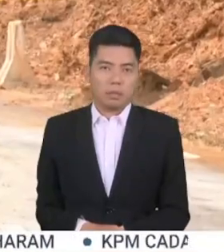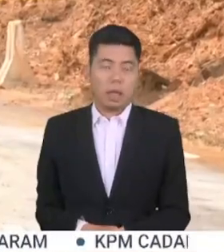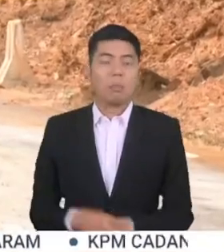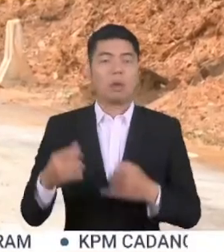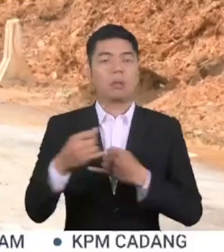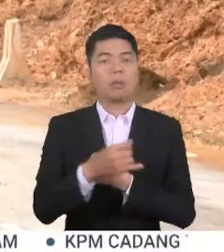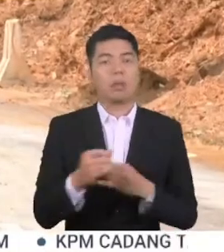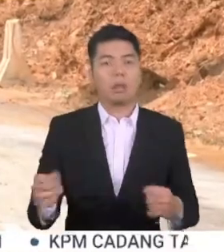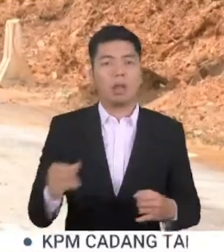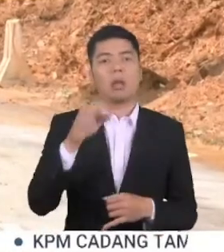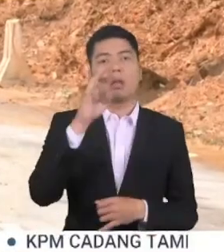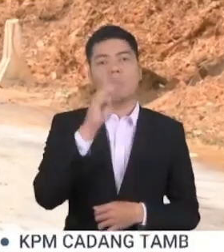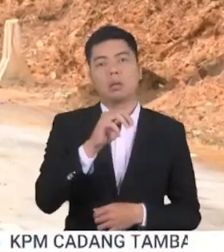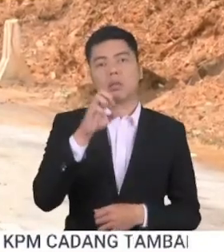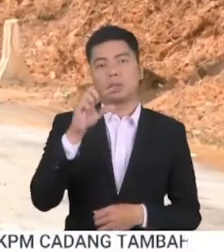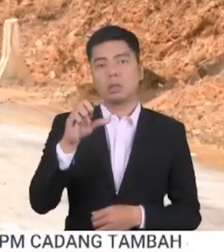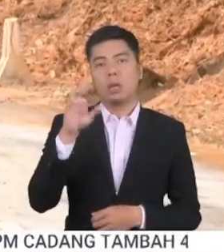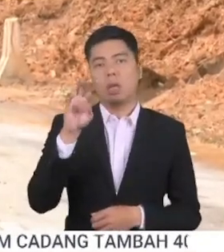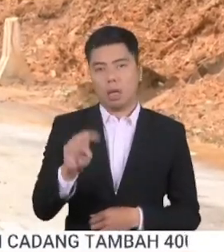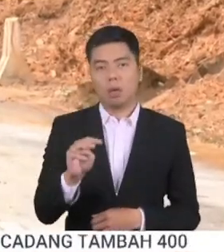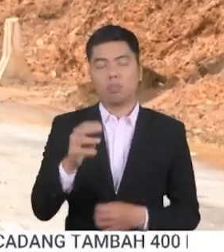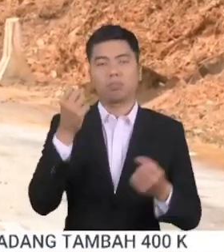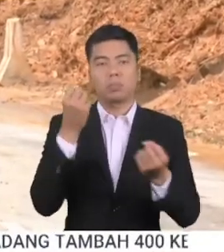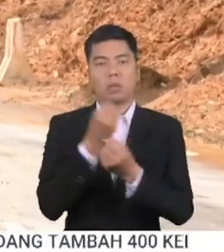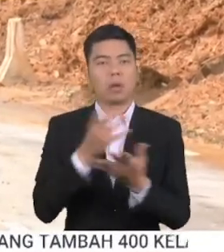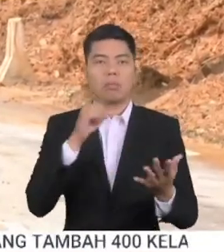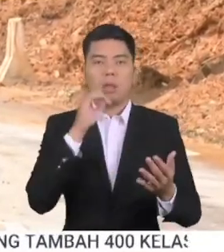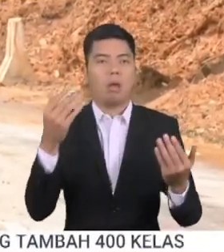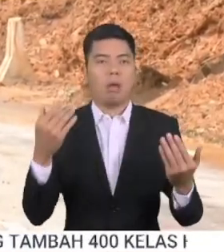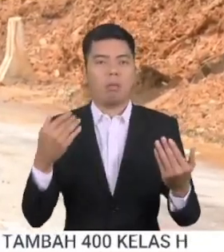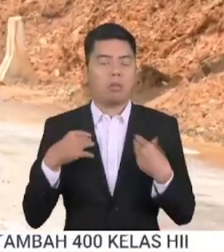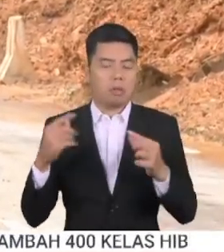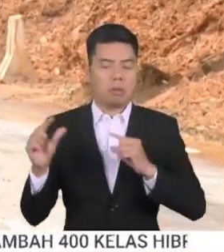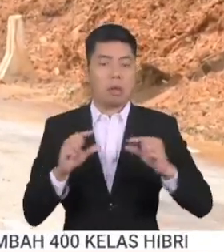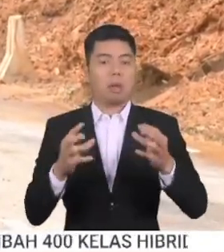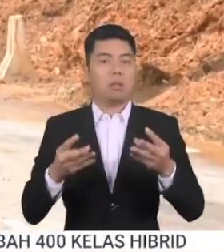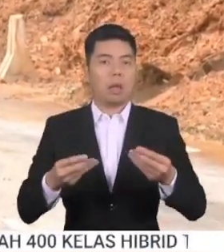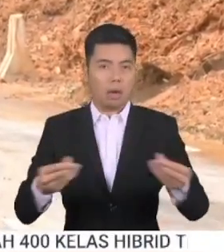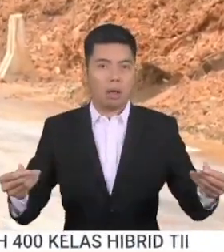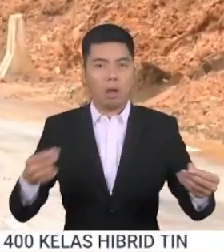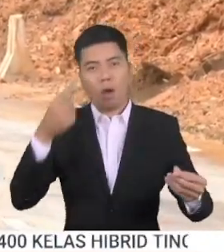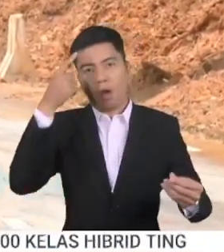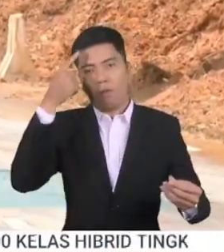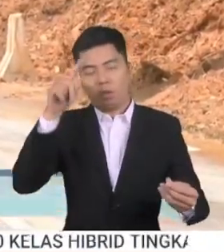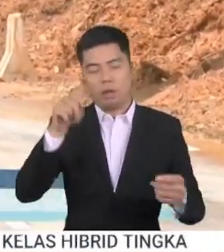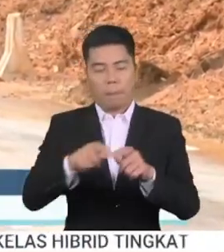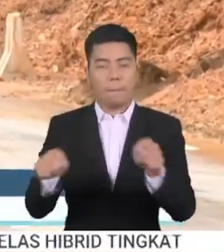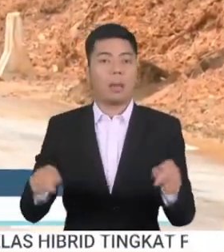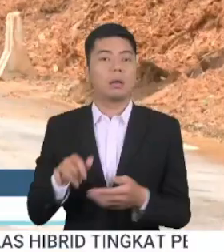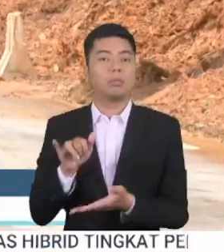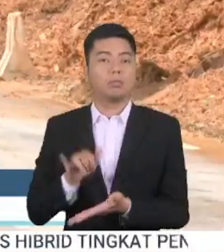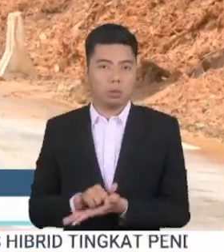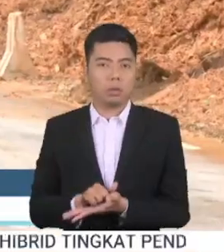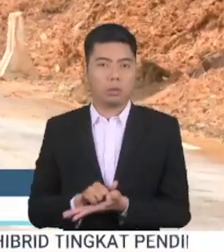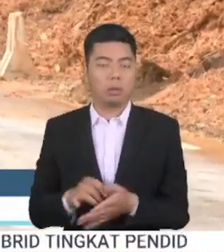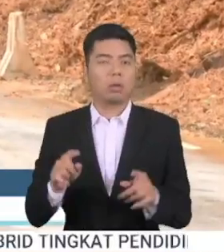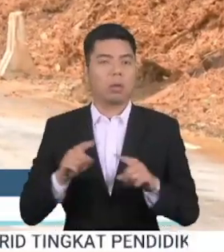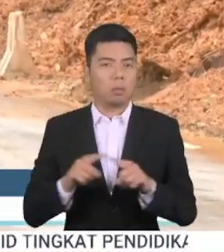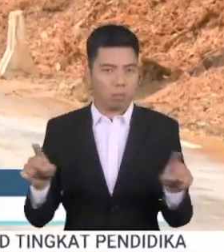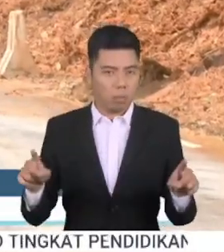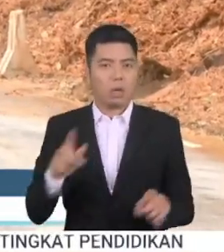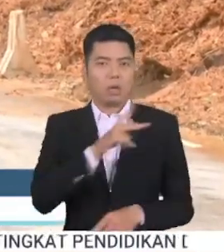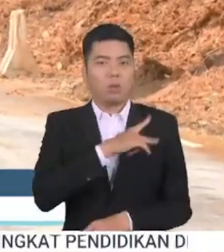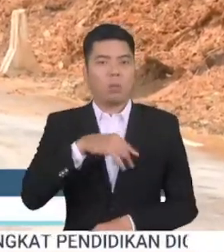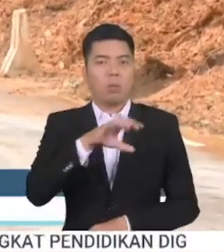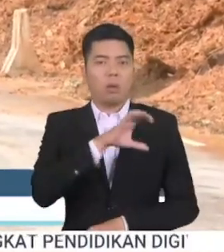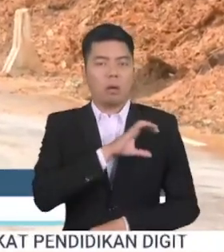Sementara itu, Jabatan Mineral dan Geosains Malaysia memaklumkan tiada lagi pergerakan tanah dikesan di kawasan tanah runtuh berkenaan. Walau bagaimanapun,